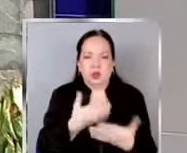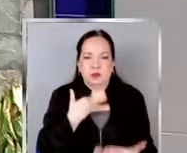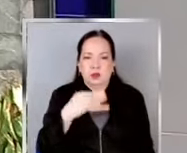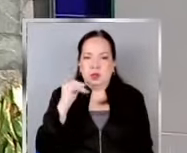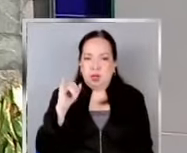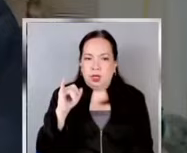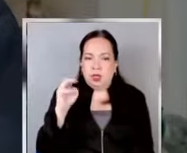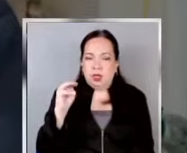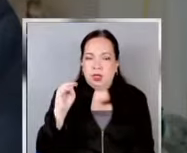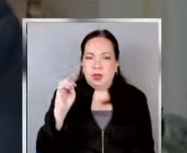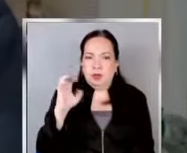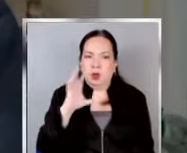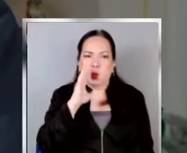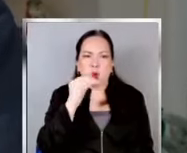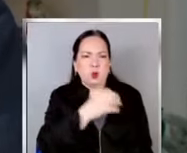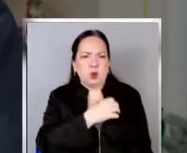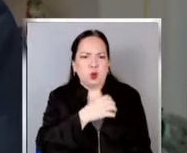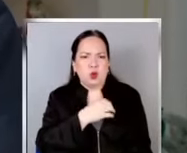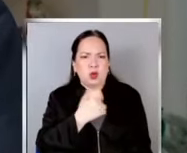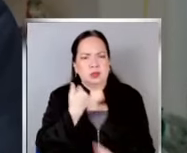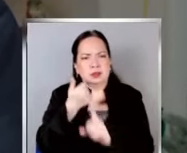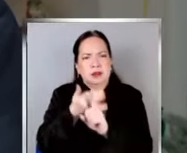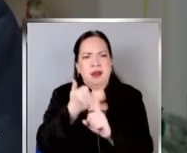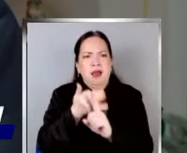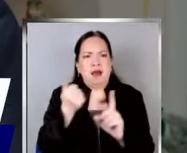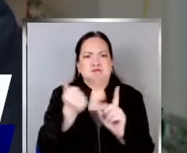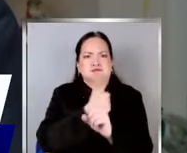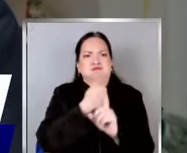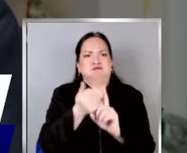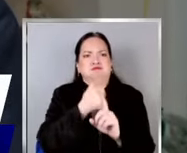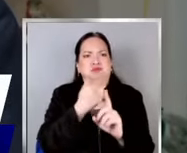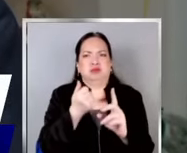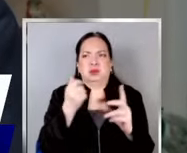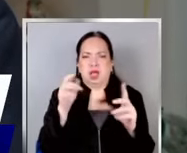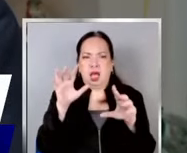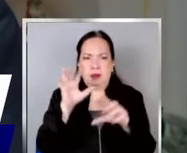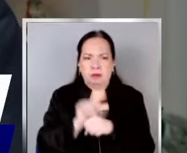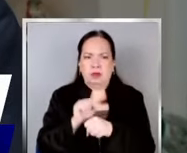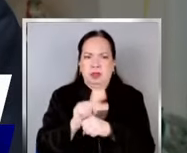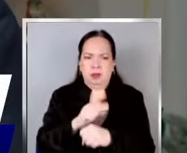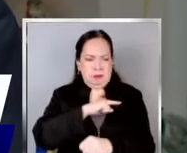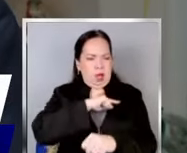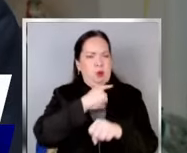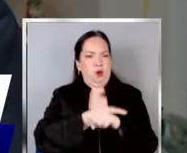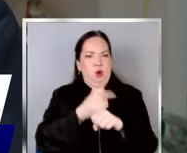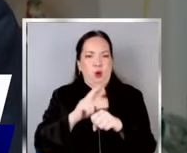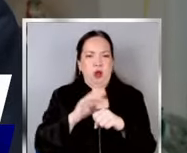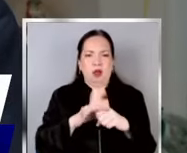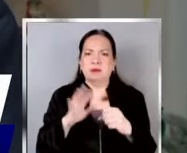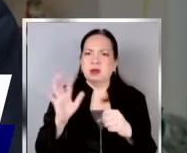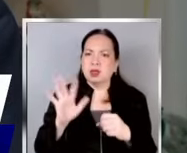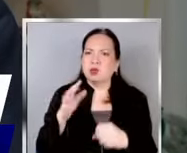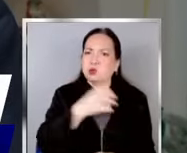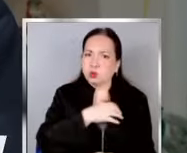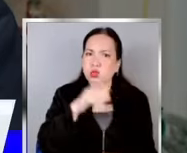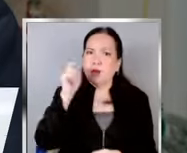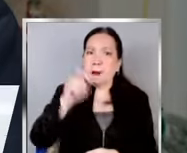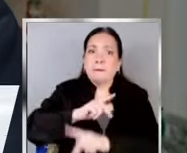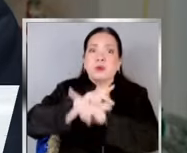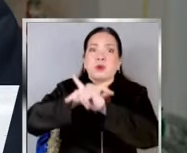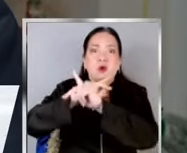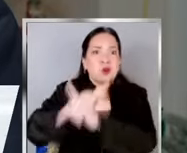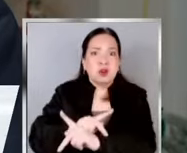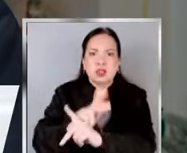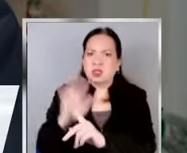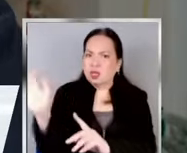abusadong kasamahan. Huwag nilang bugbugin o suportahan nila bilang pulis sila nga dapat ang protekta. Kasi ang